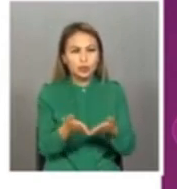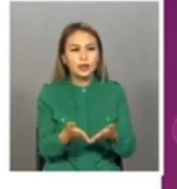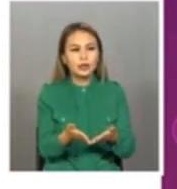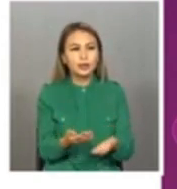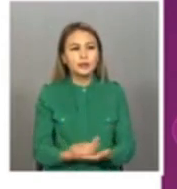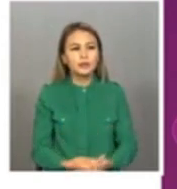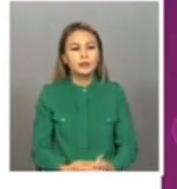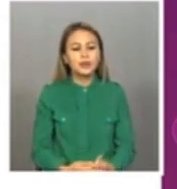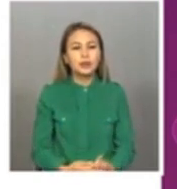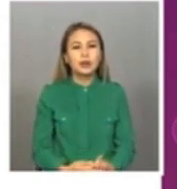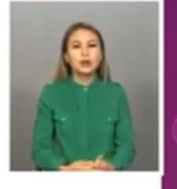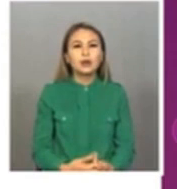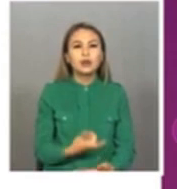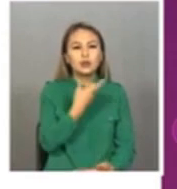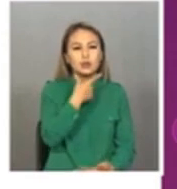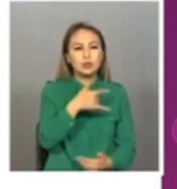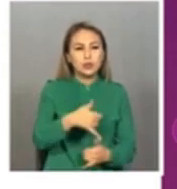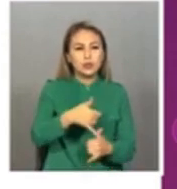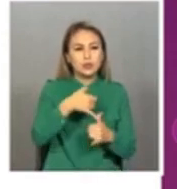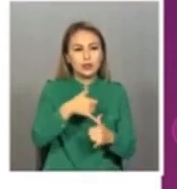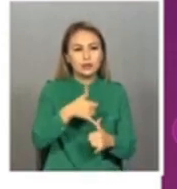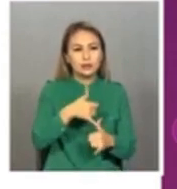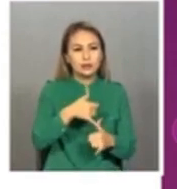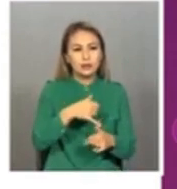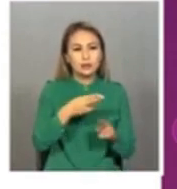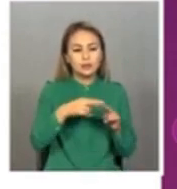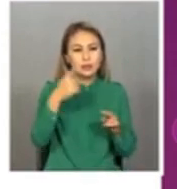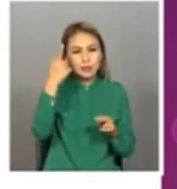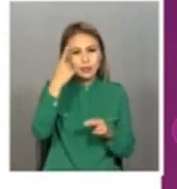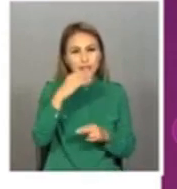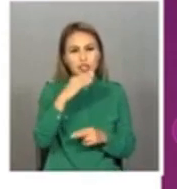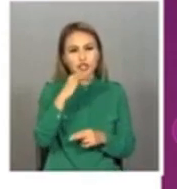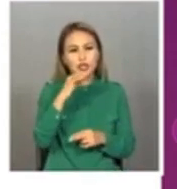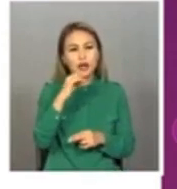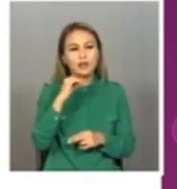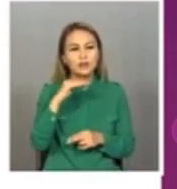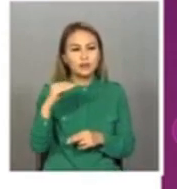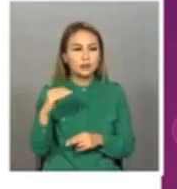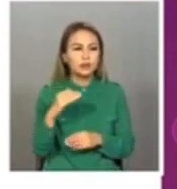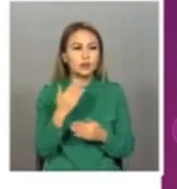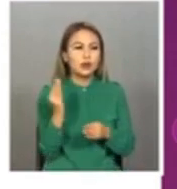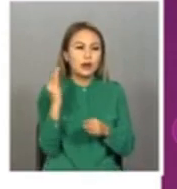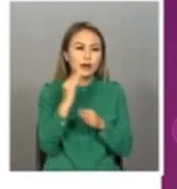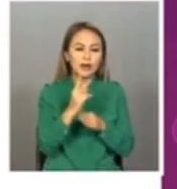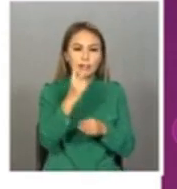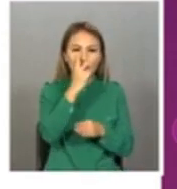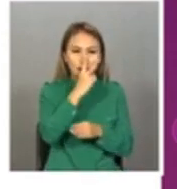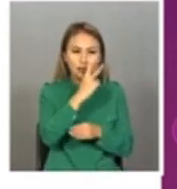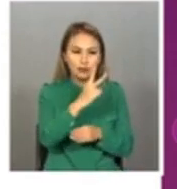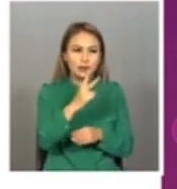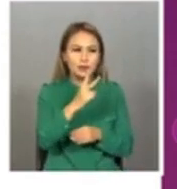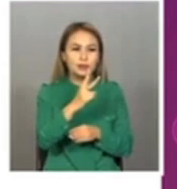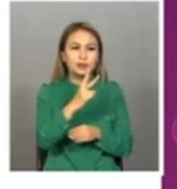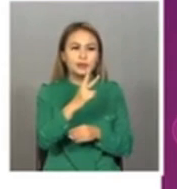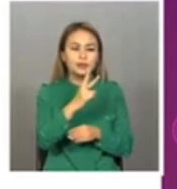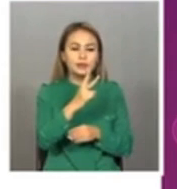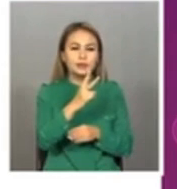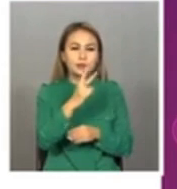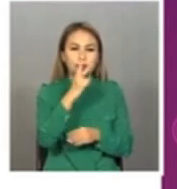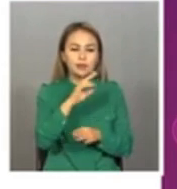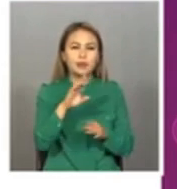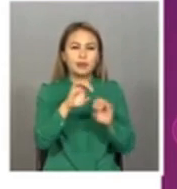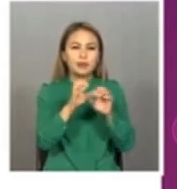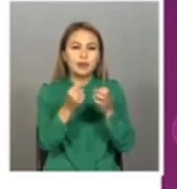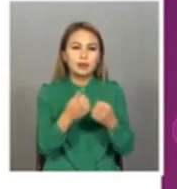қайықты. Ұзын мойын сирақты, білесіңдер жирафты. Соған қарап ағалар, крандарды